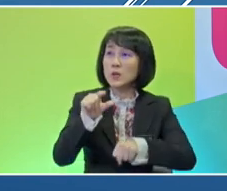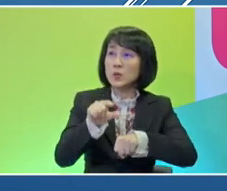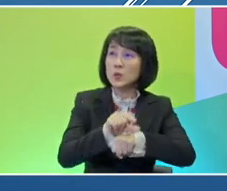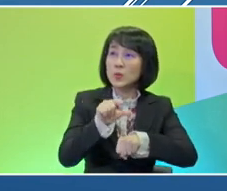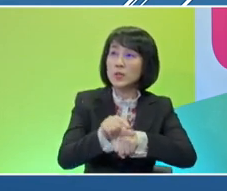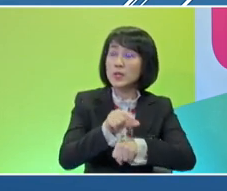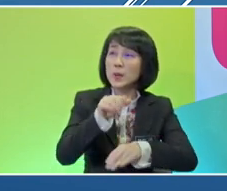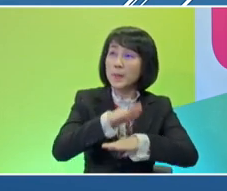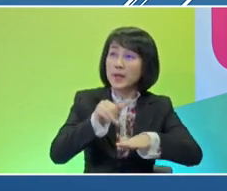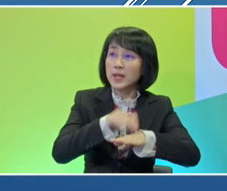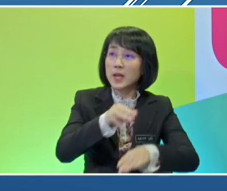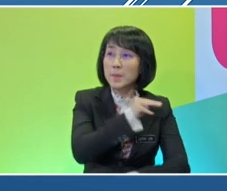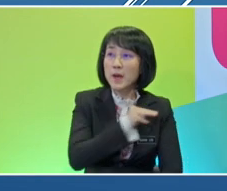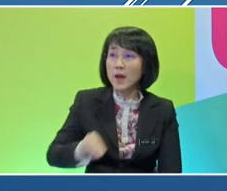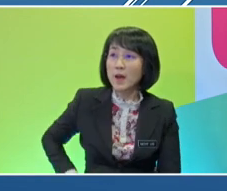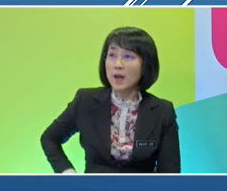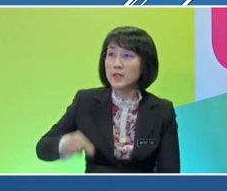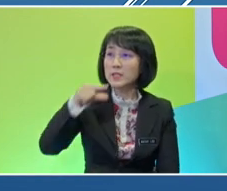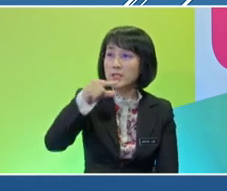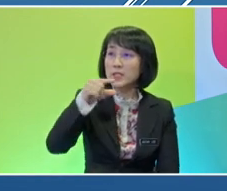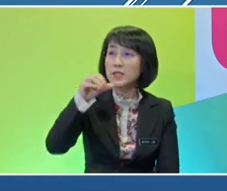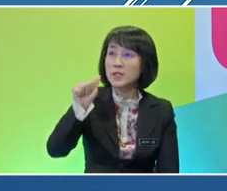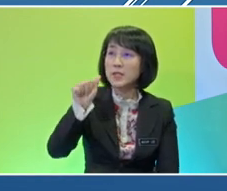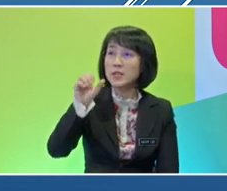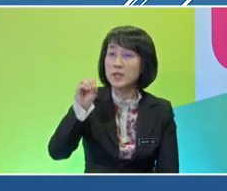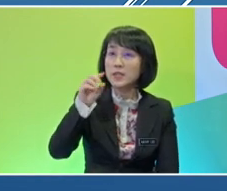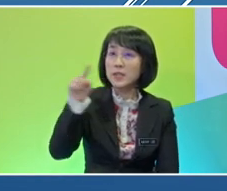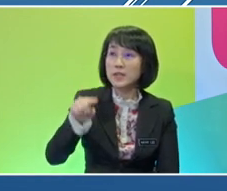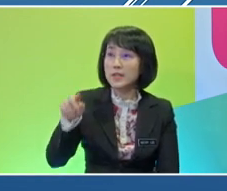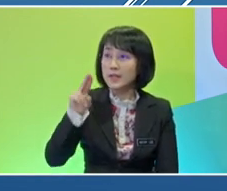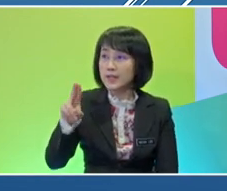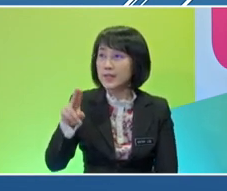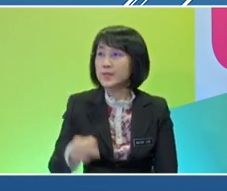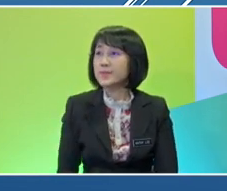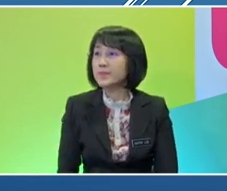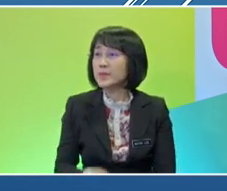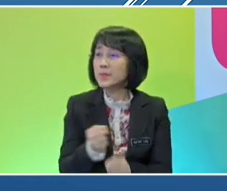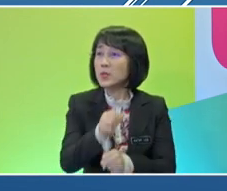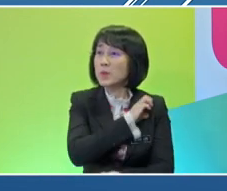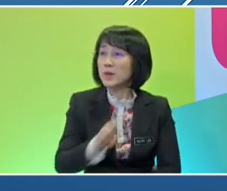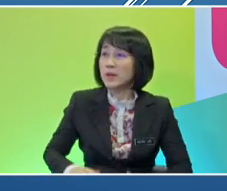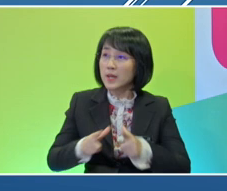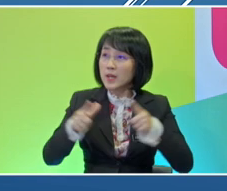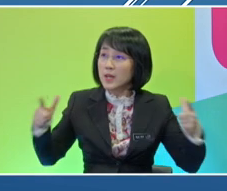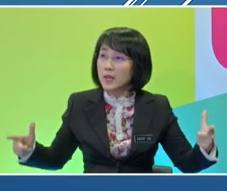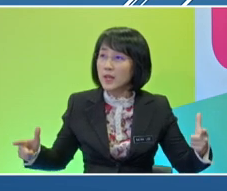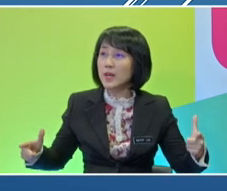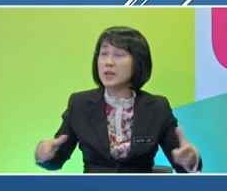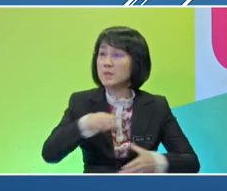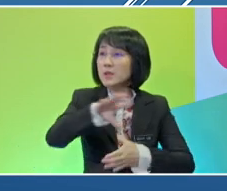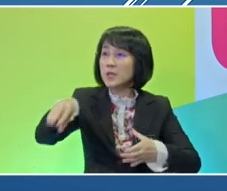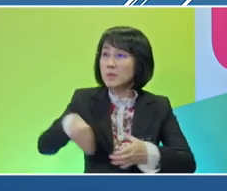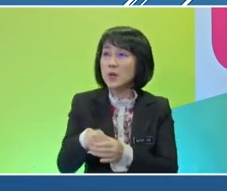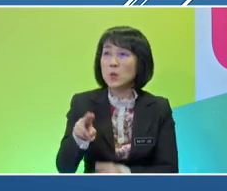kemudian membentuk Empire yang luas meliputi Utari Cina sehingga sepadan Vietnam di Selatan dan bahagian Korea Utara